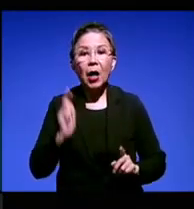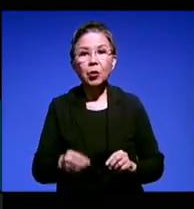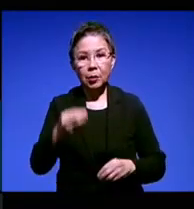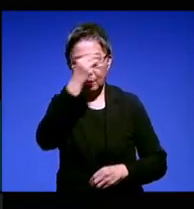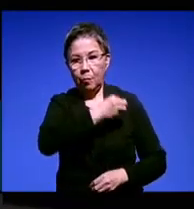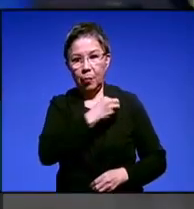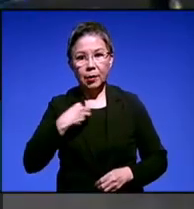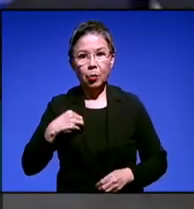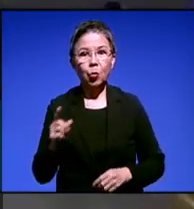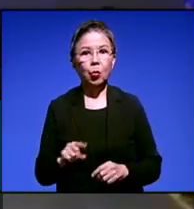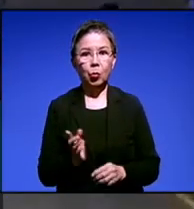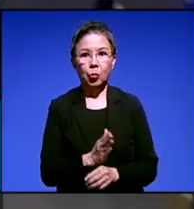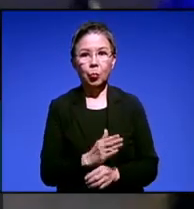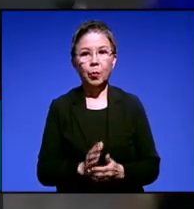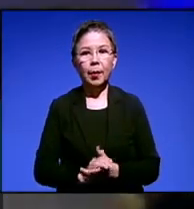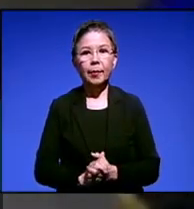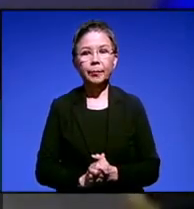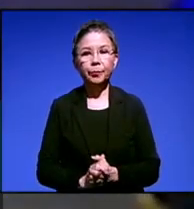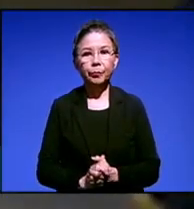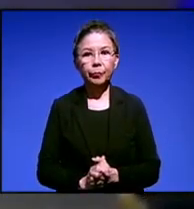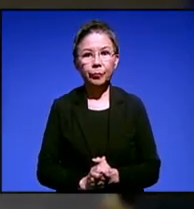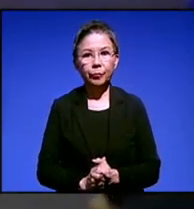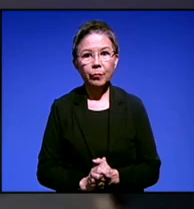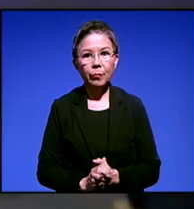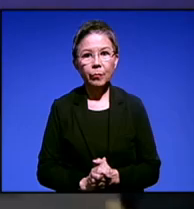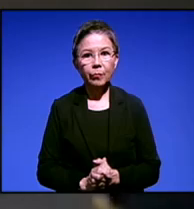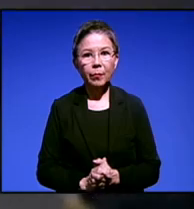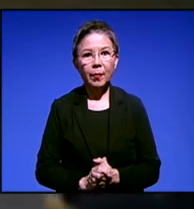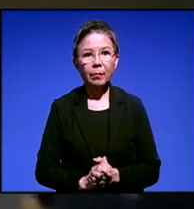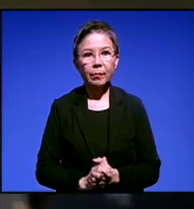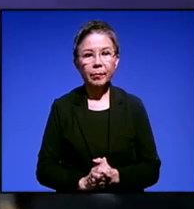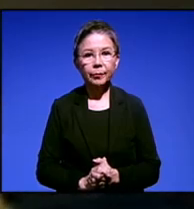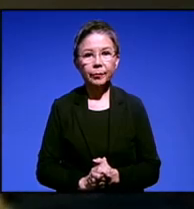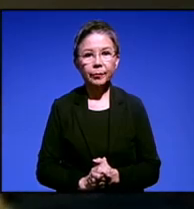Dinas Kesehatan setempat. Kris Tongai, Kupang, Nusa Tenggara Timur. Malayu.